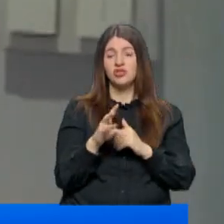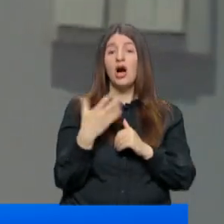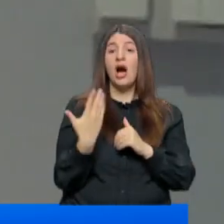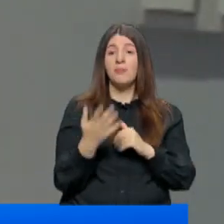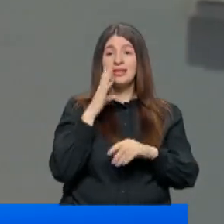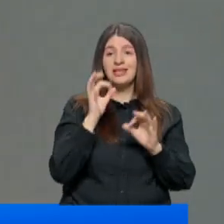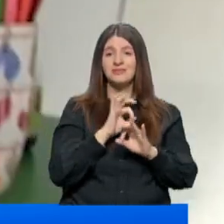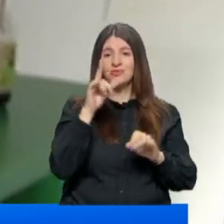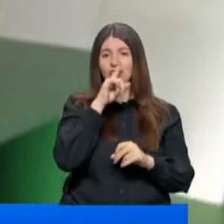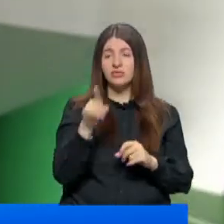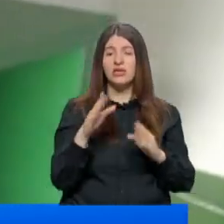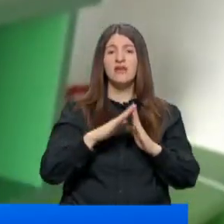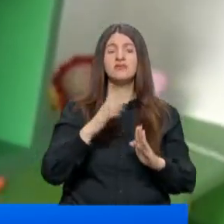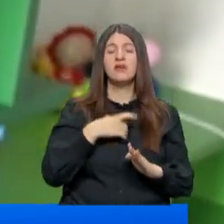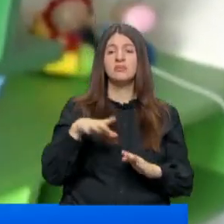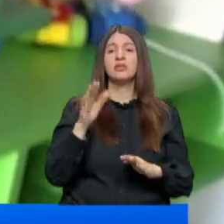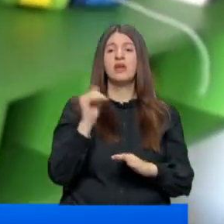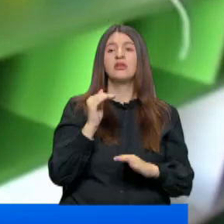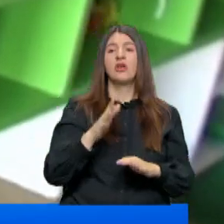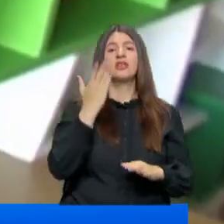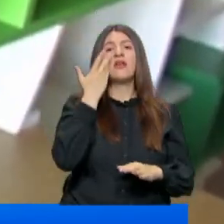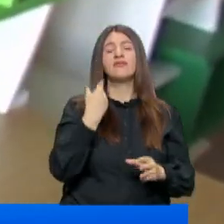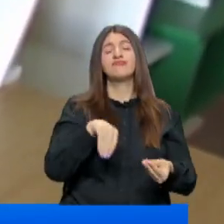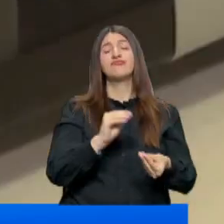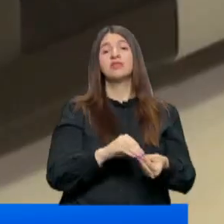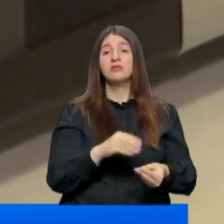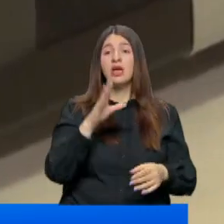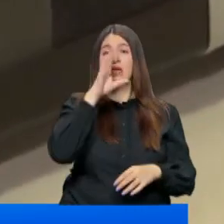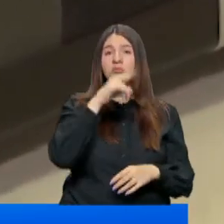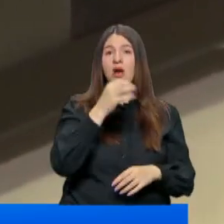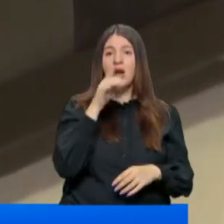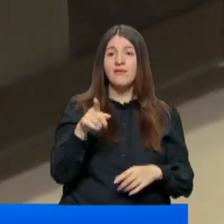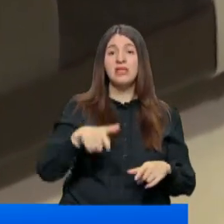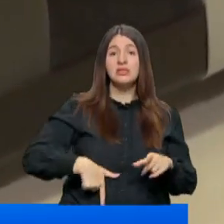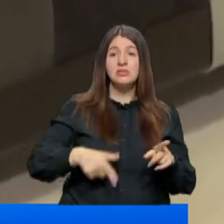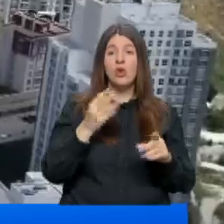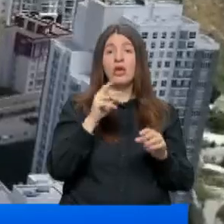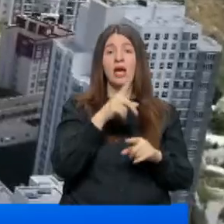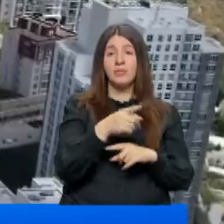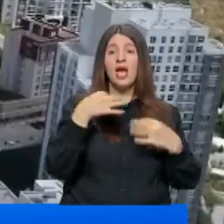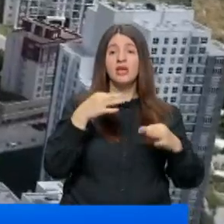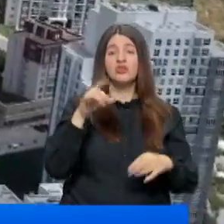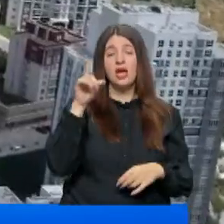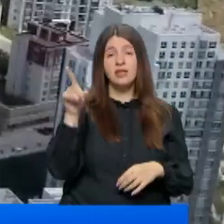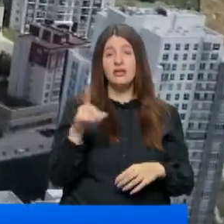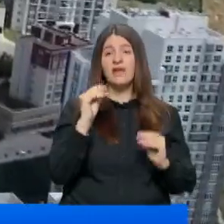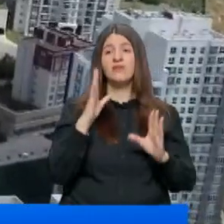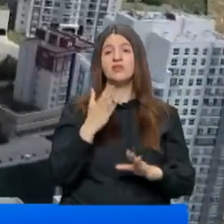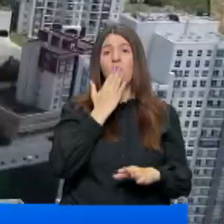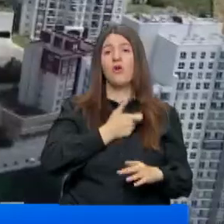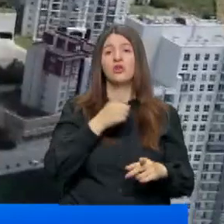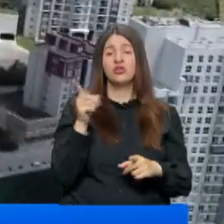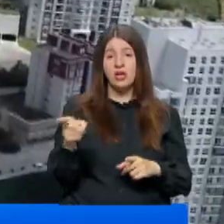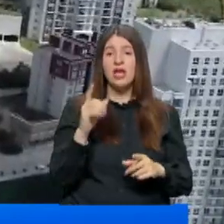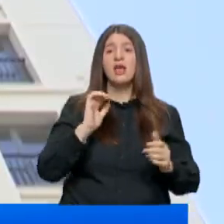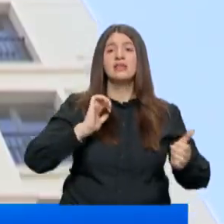ancak denetimsizlik, ev sahiplerinin getirdiği keyfi zam, İstanbul'da, Ankara'da, İzmir'de olduğu gibi Eskişehir'de de en çok